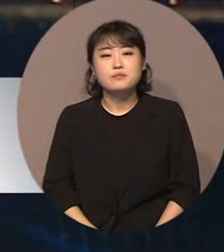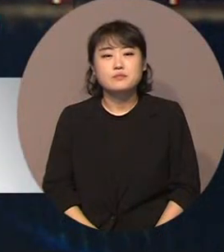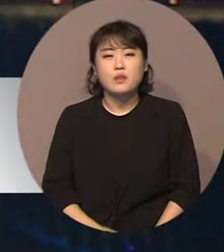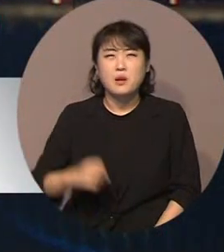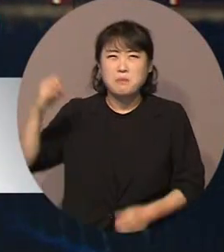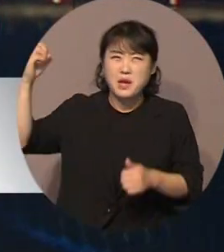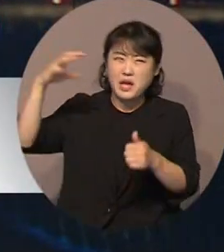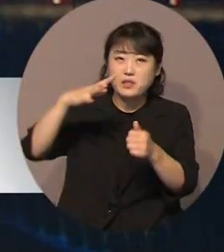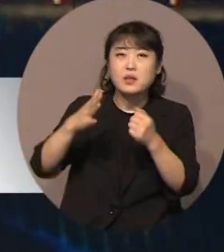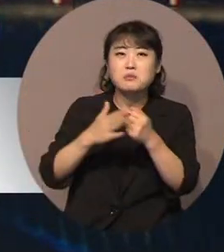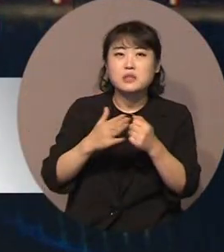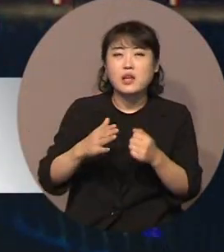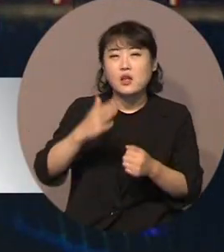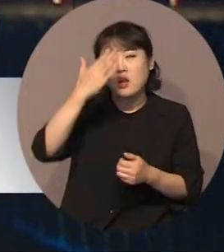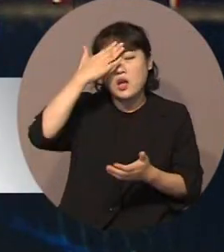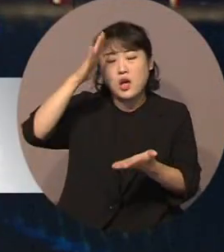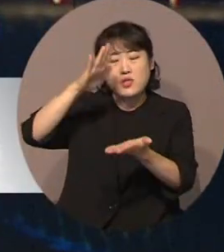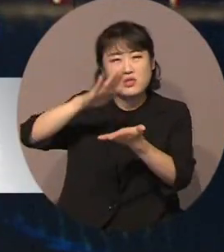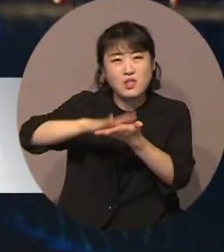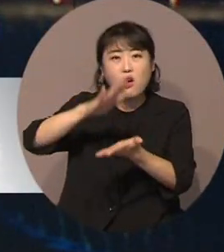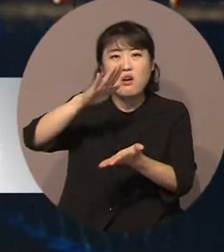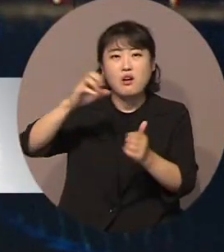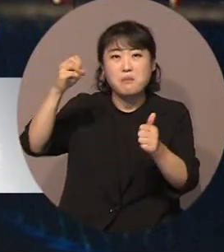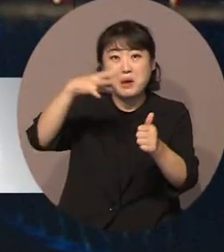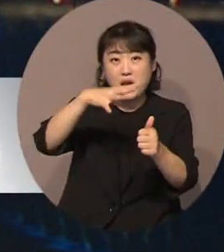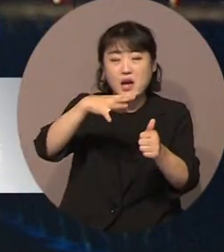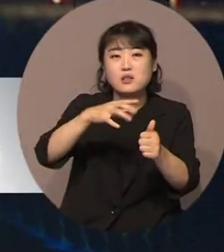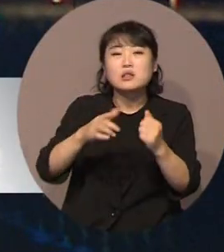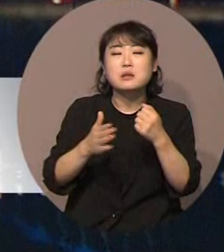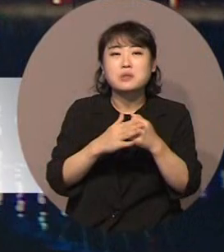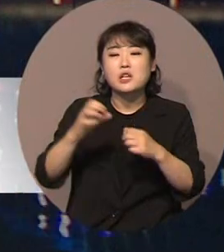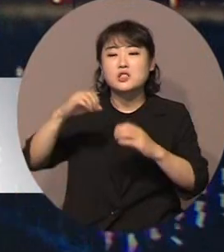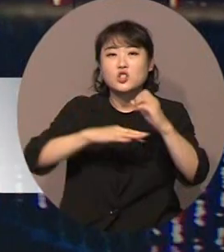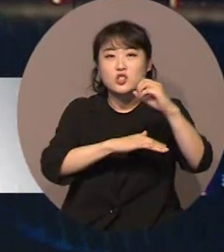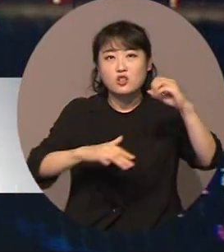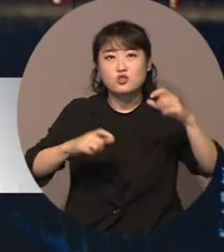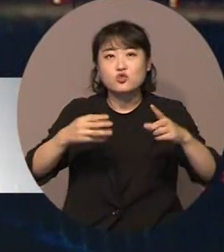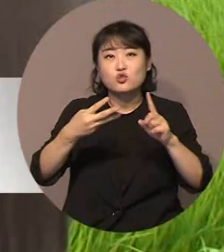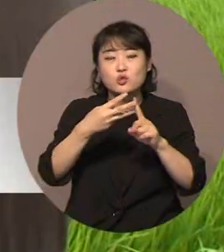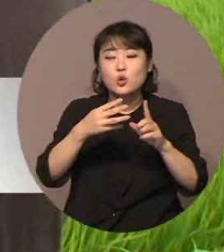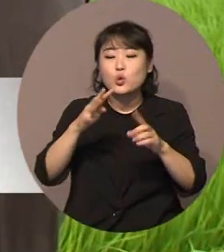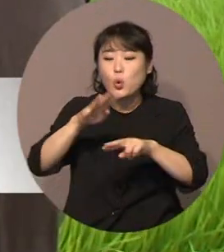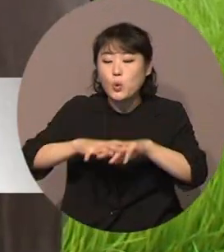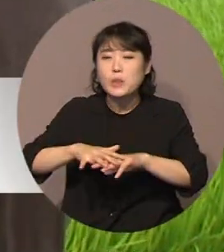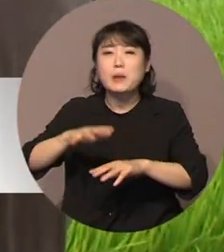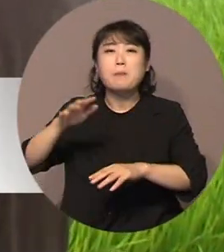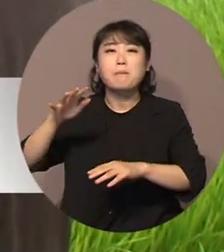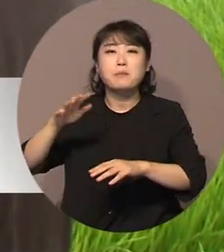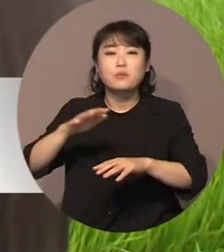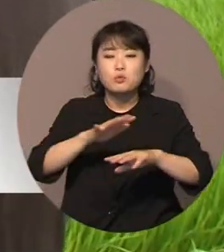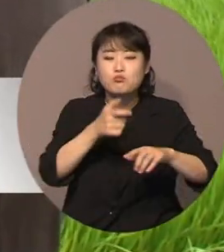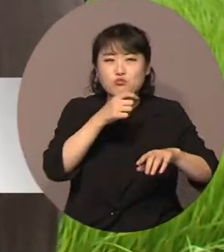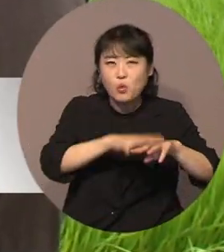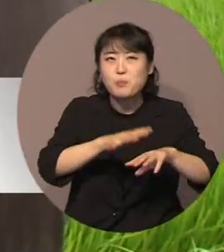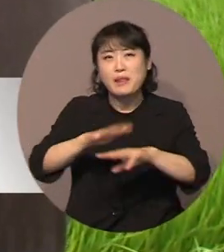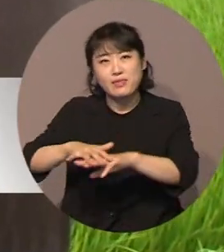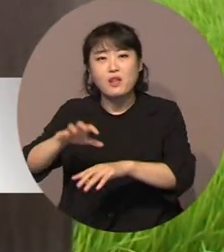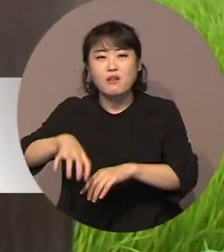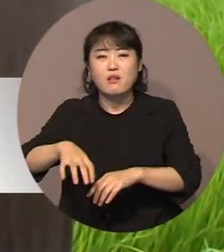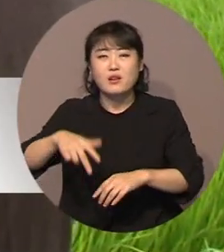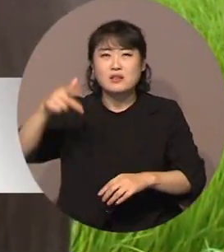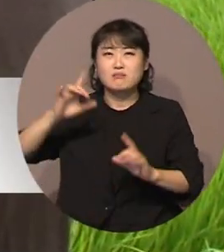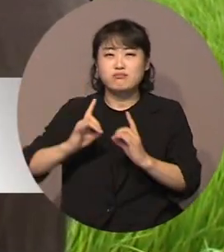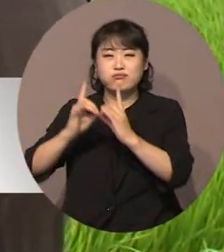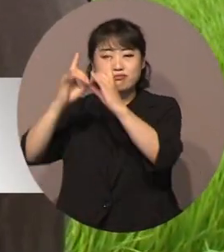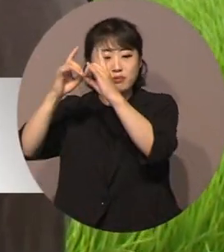계속된 폭염에 온열질환자가 크게 늘자 서천군이 드론을 활용해 논밭 등 야외 작업장에 대한 예찰